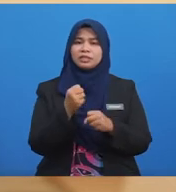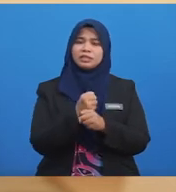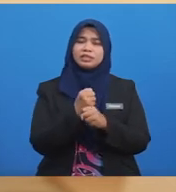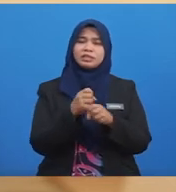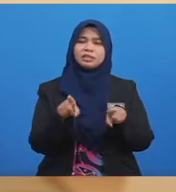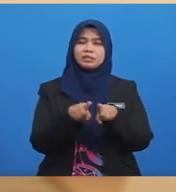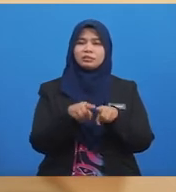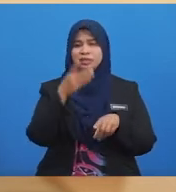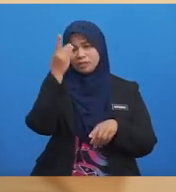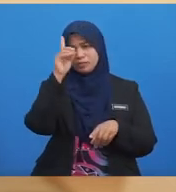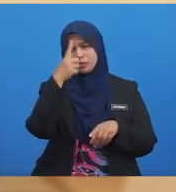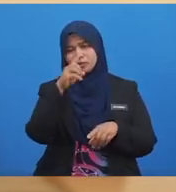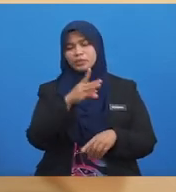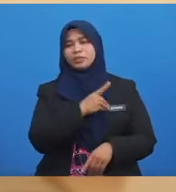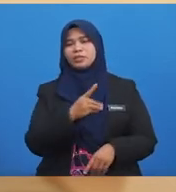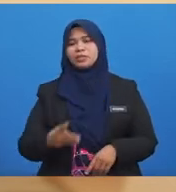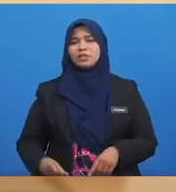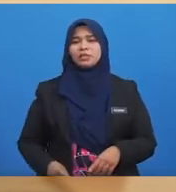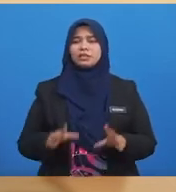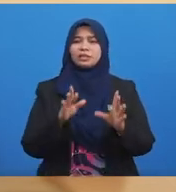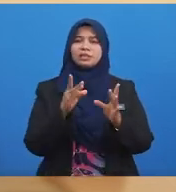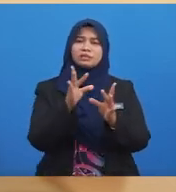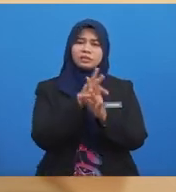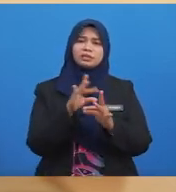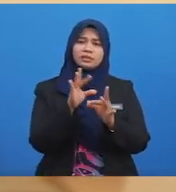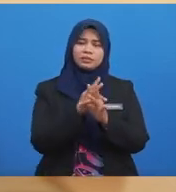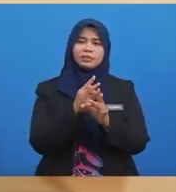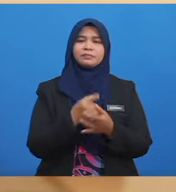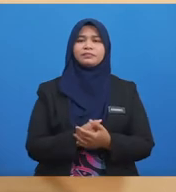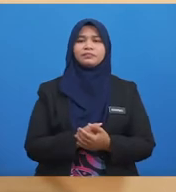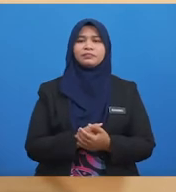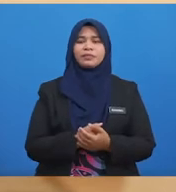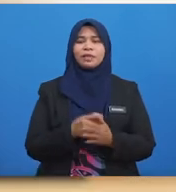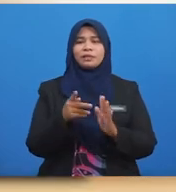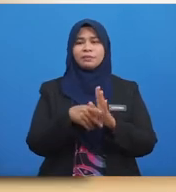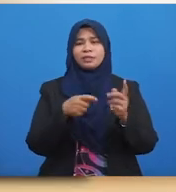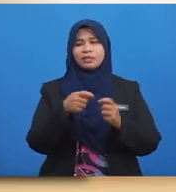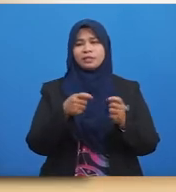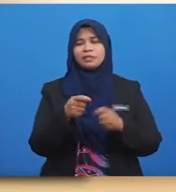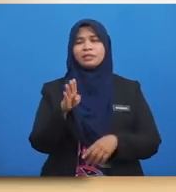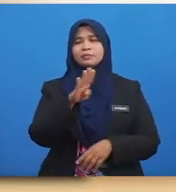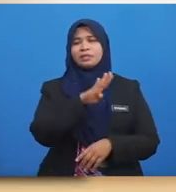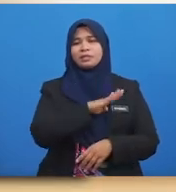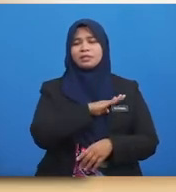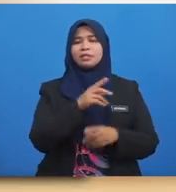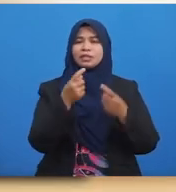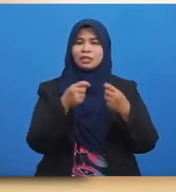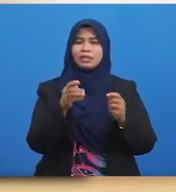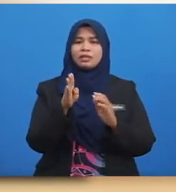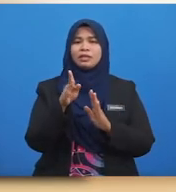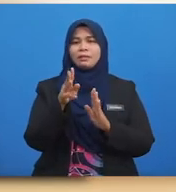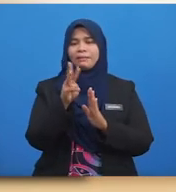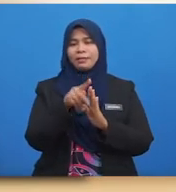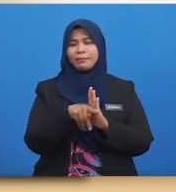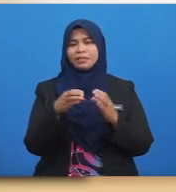tempatan mula bekerjasama demi kedaulatan negeri Sarawak. Pendek kata,